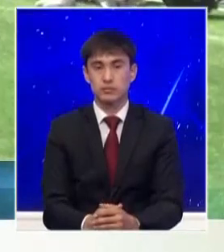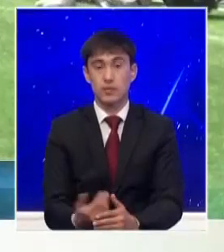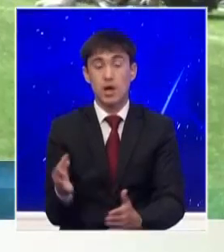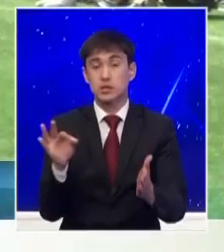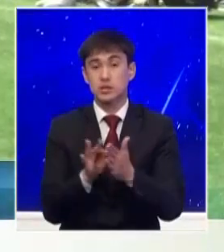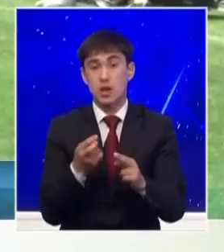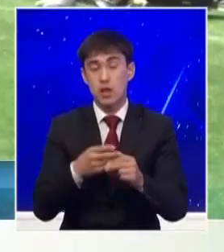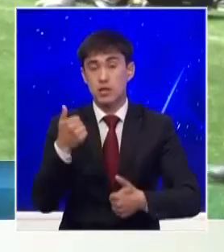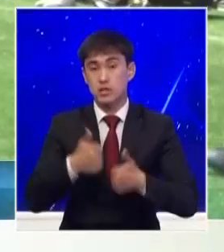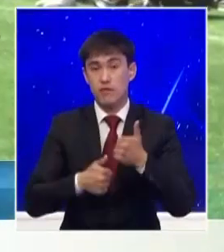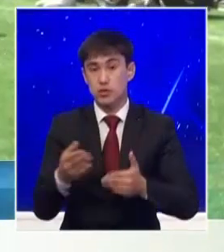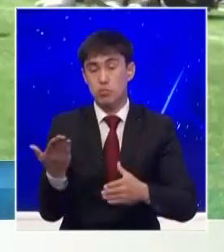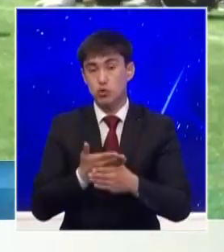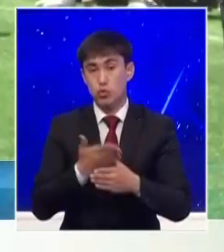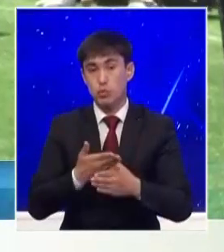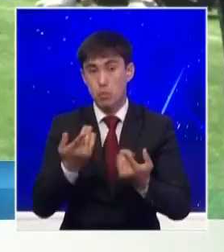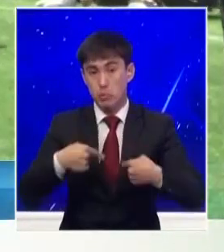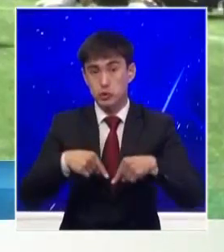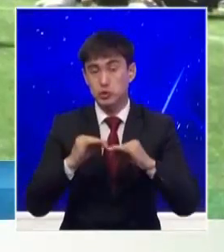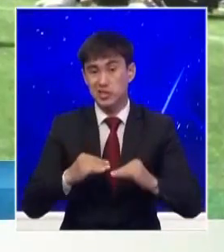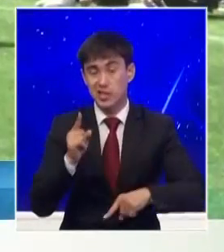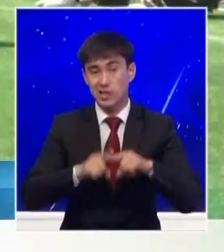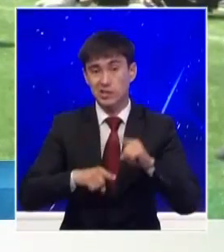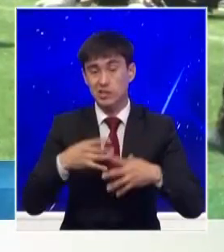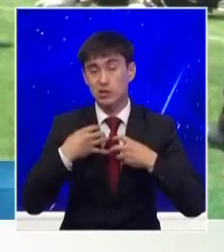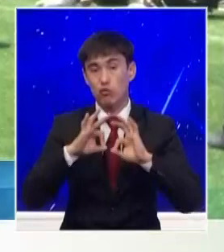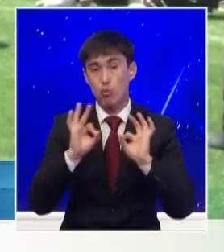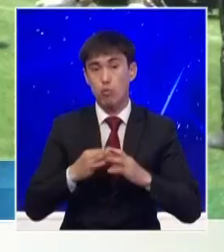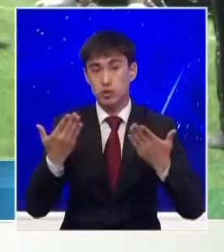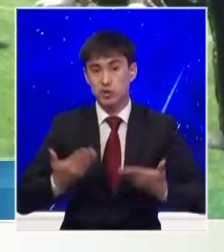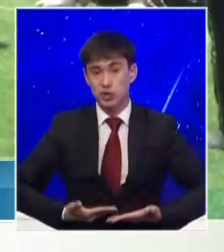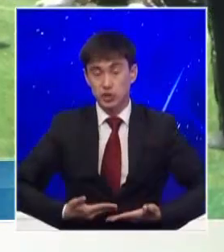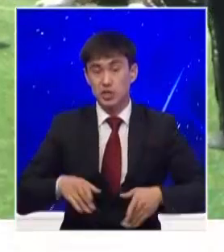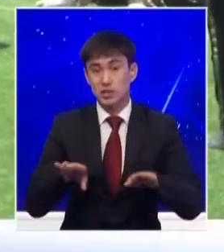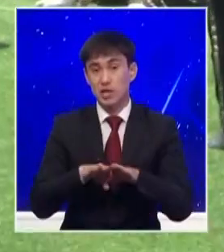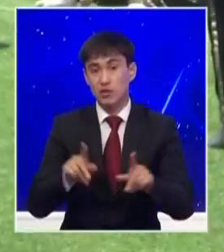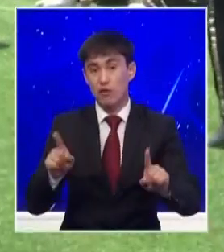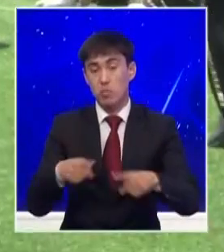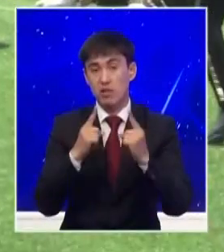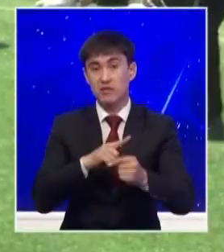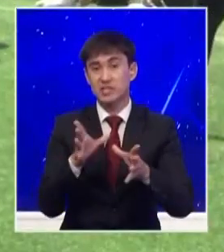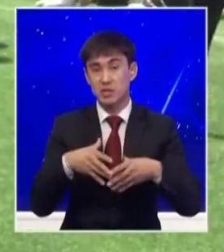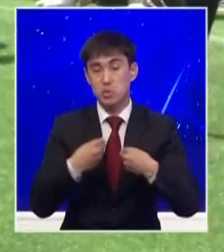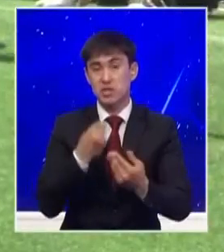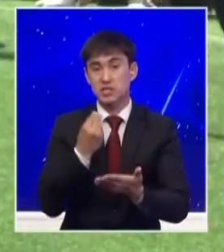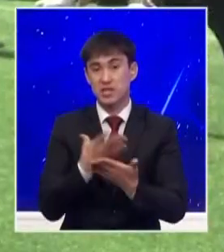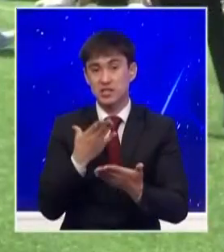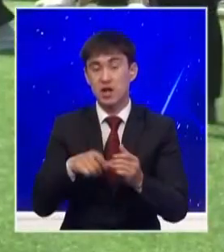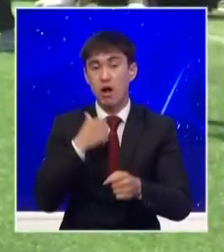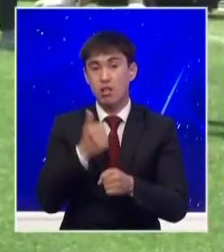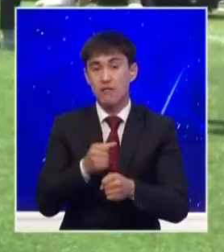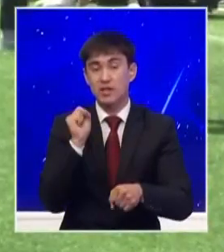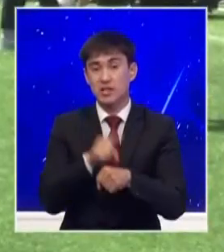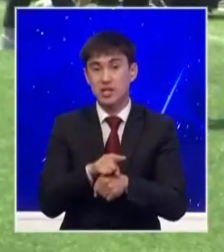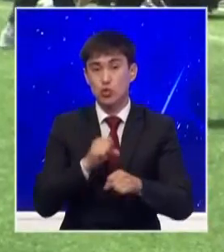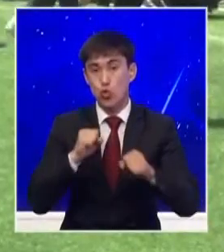Цель этой эстафеты – способствовать приобщению детей и родителей к здоровому образу жизни, а также формированию семейных ценностей. Самая главная